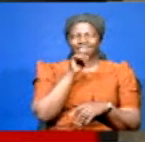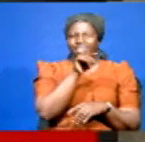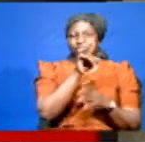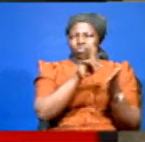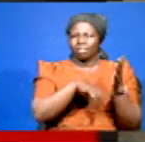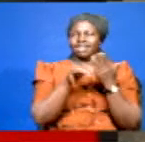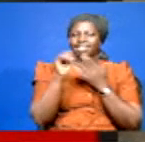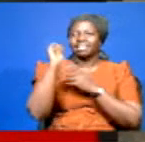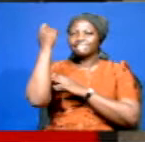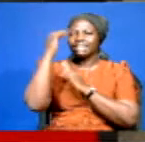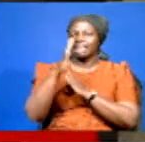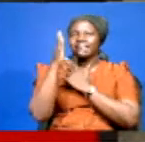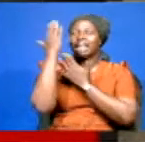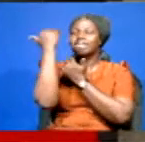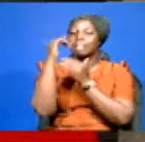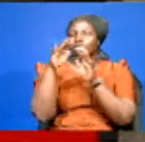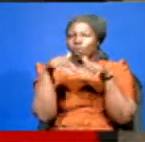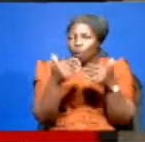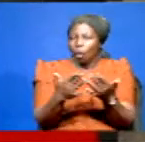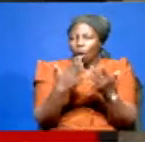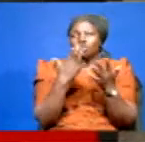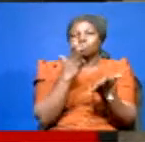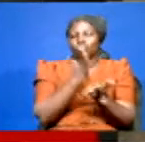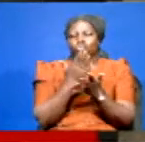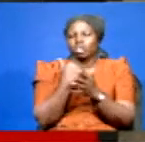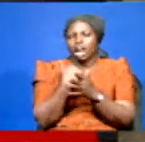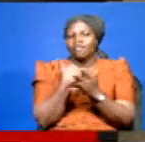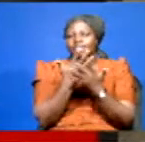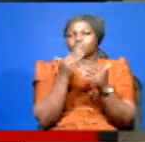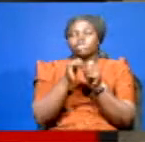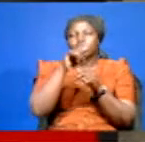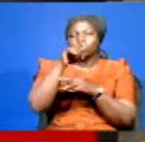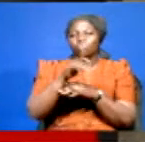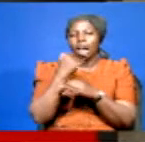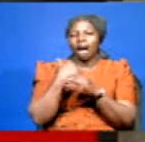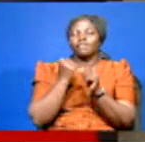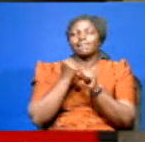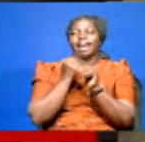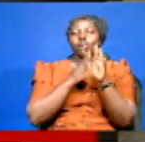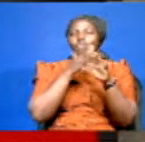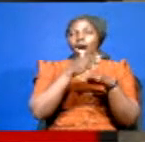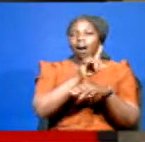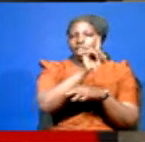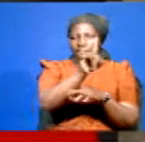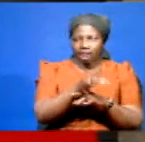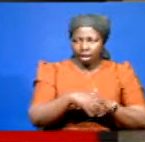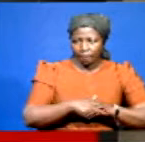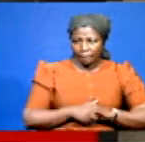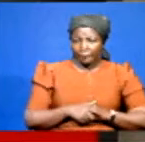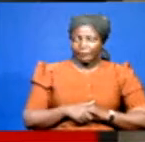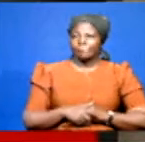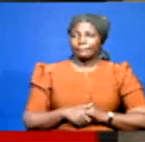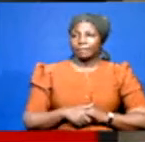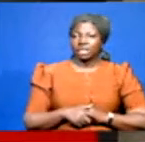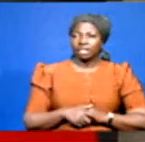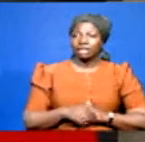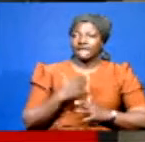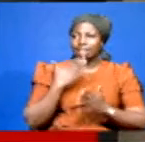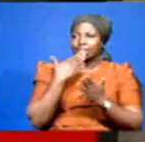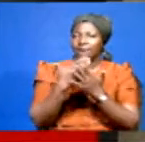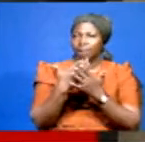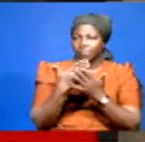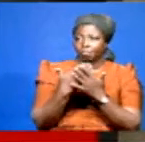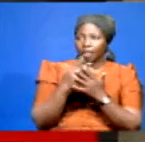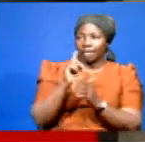ama kidogo kuna yale ambayo angekuwa yamefanywa zaidi? Well, asante sana Okware. Jambo la